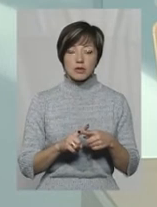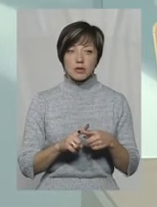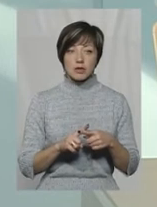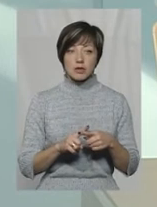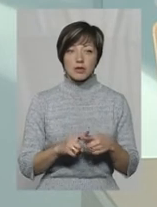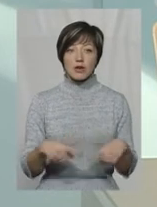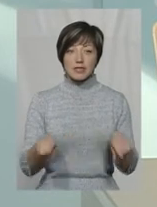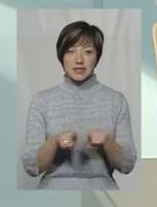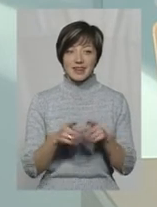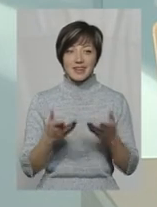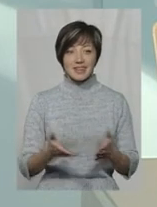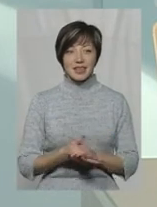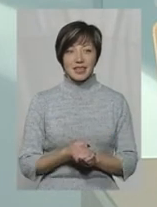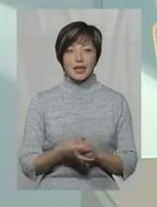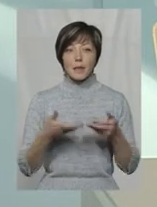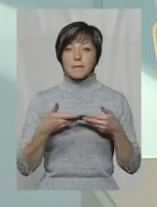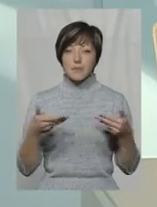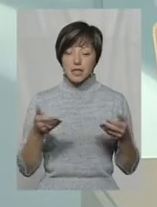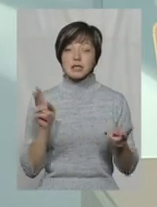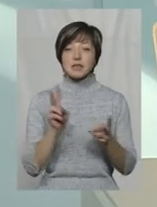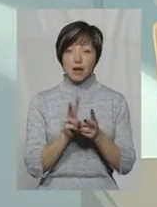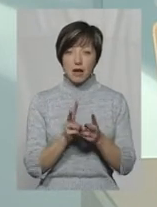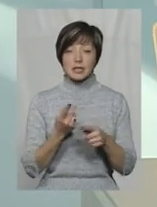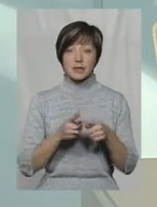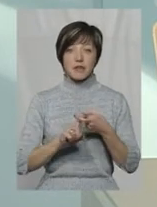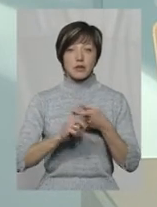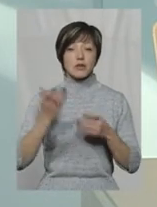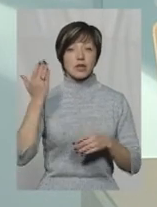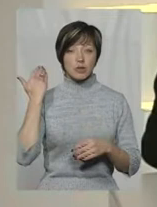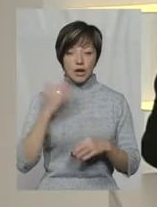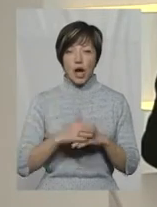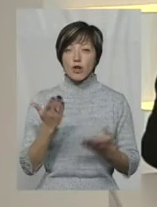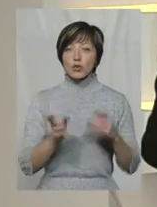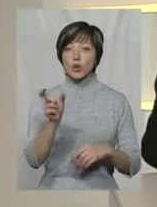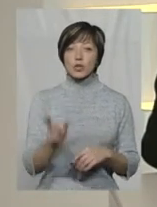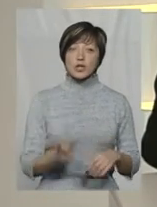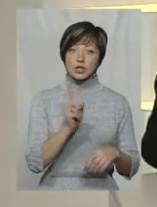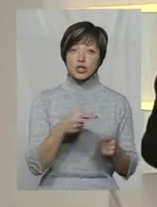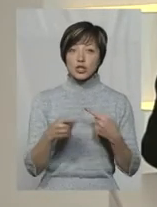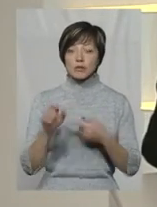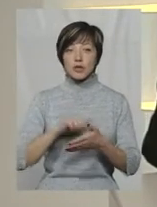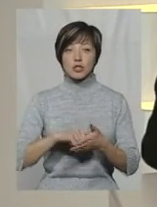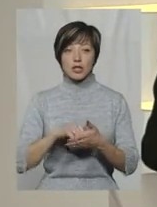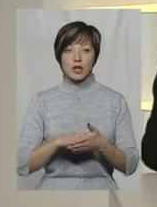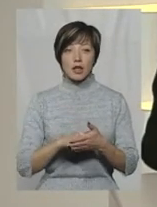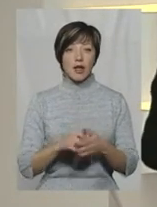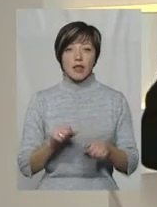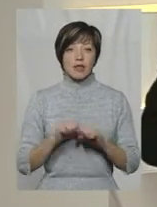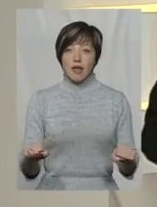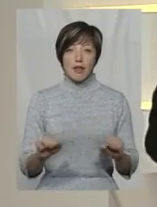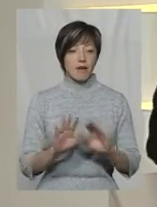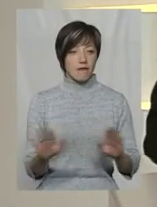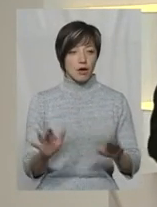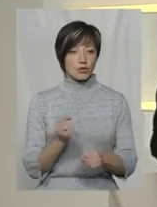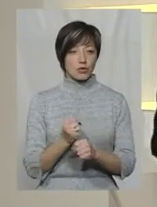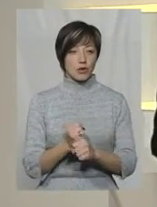Тому ось так ми стикалися з цими вірусами. А якщо людина з тих чи інших причин не наважується